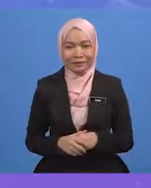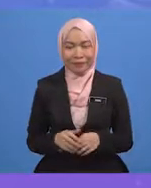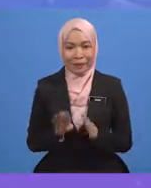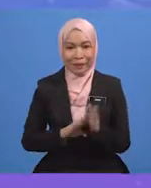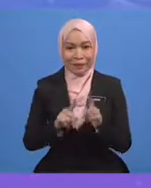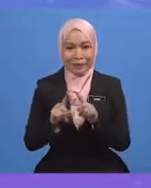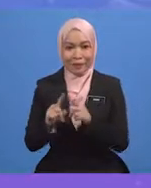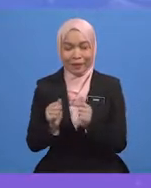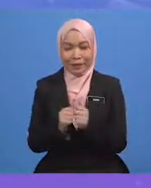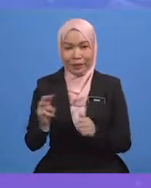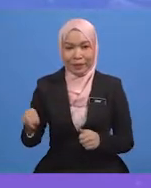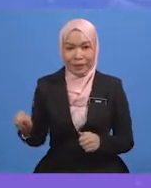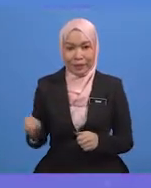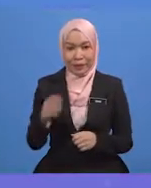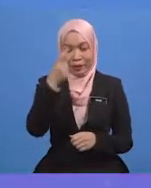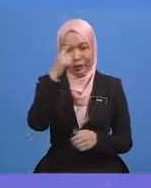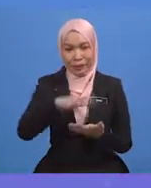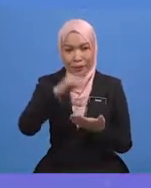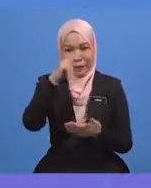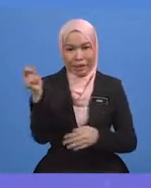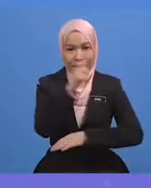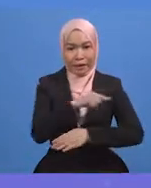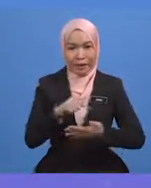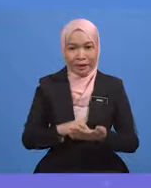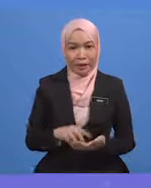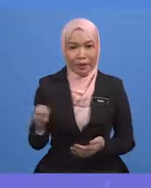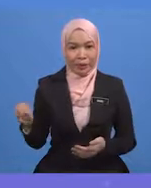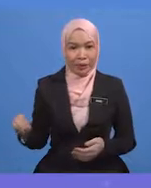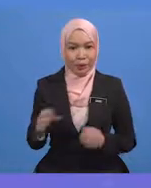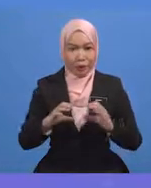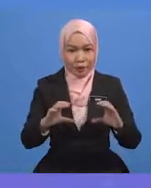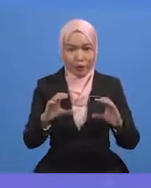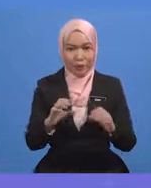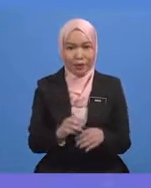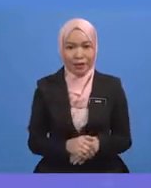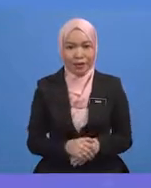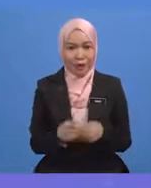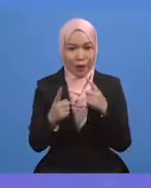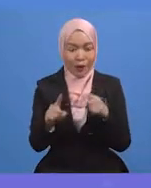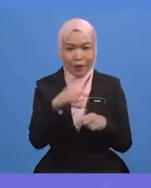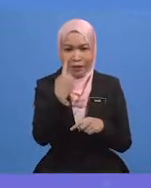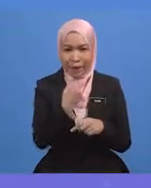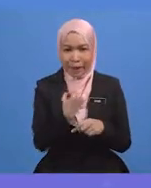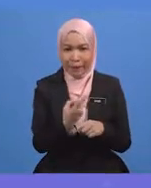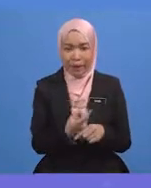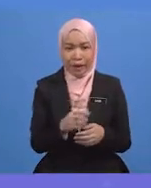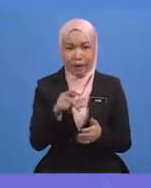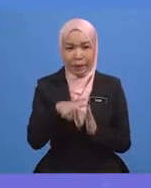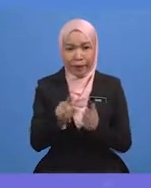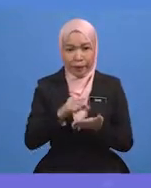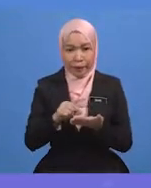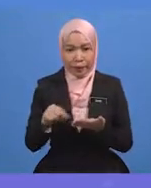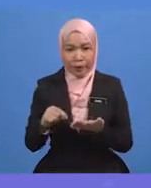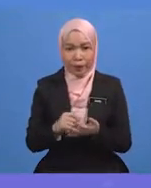yang sangat mengujakan. Murid-murid, cuba teka siapakah penulis kitab